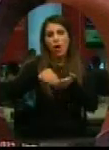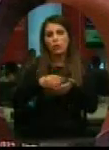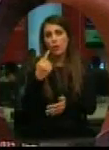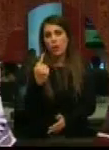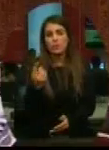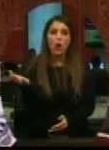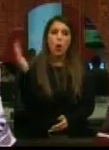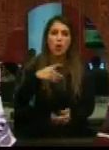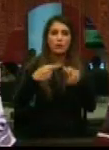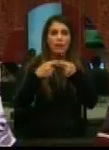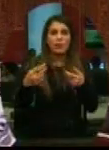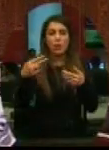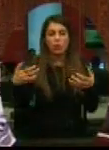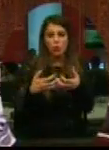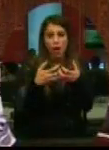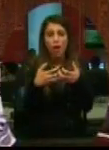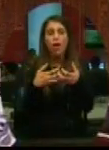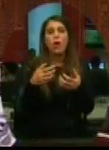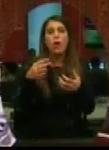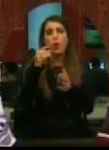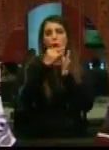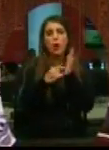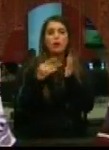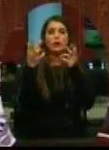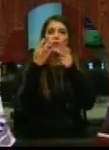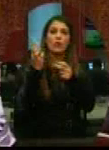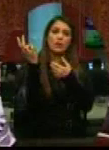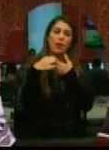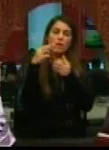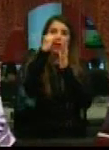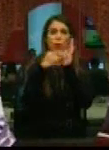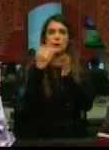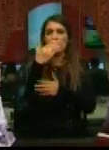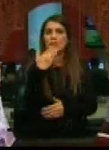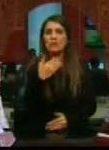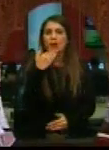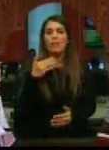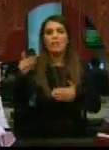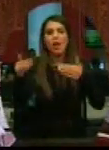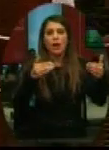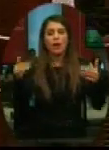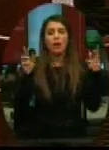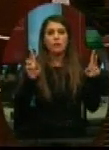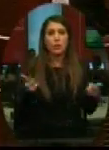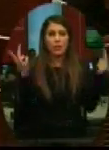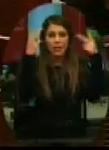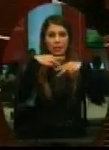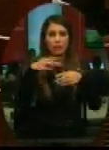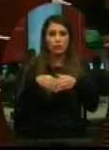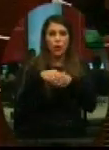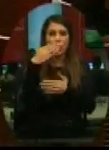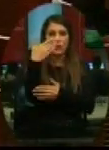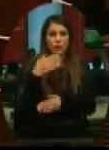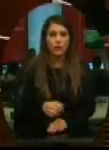חברי התנועה, על חוק שצפוי להיכנס לחוקת מדינת ישראל ולהרחיק כל אפשרות להסכם מדיני. אנחנו עשינו